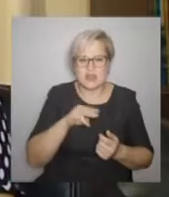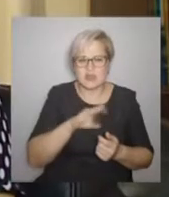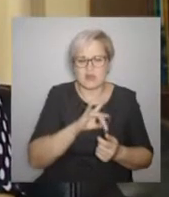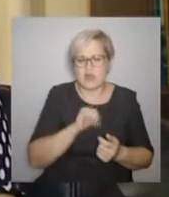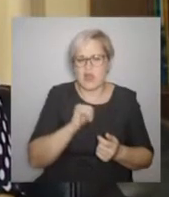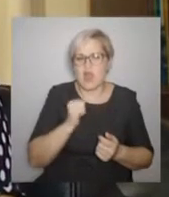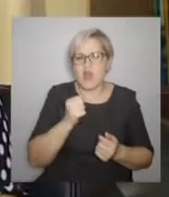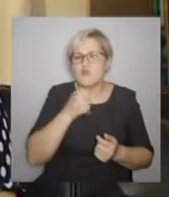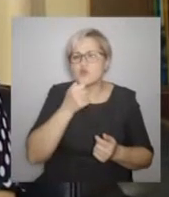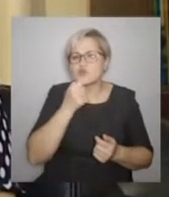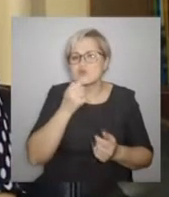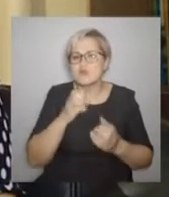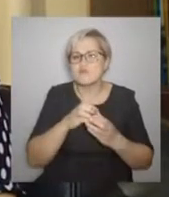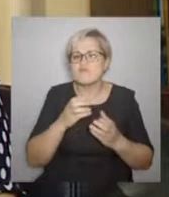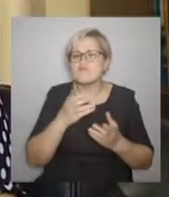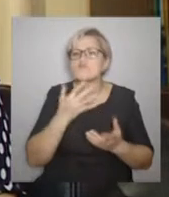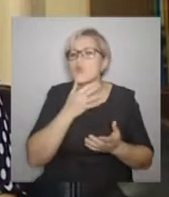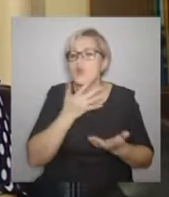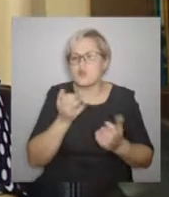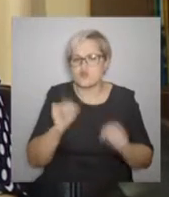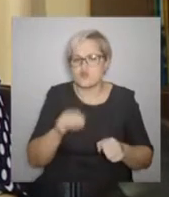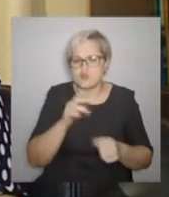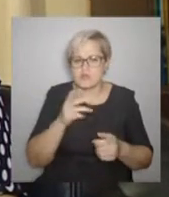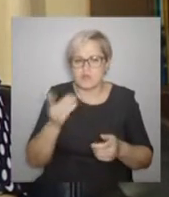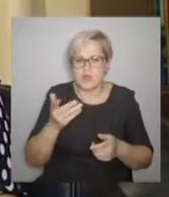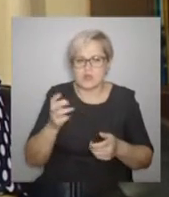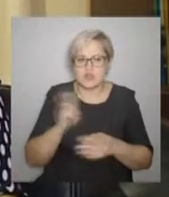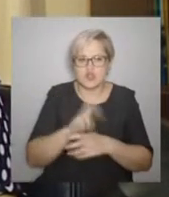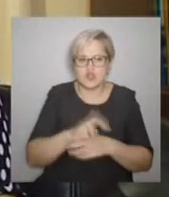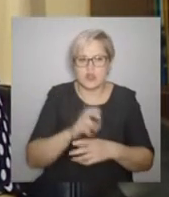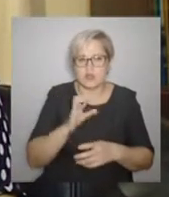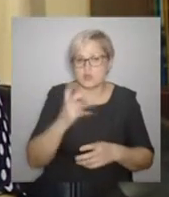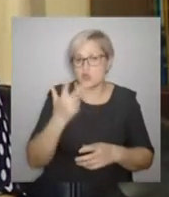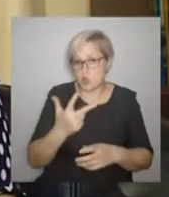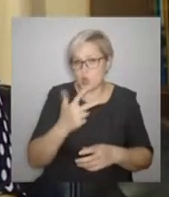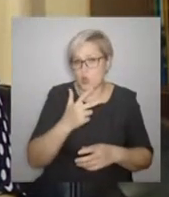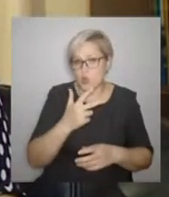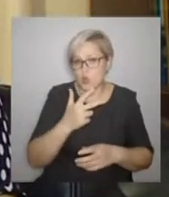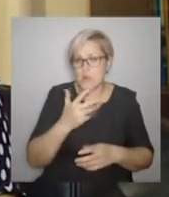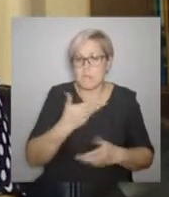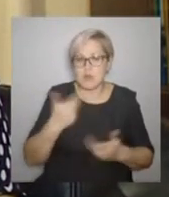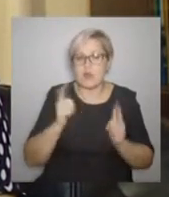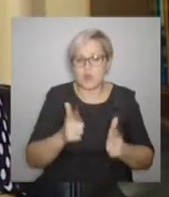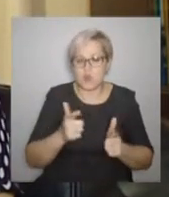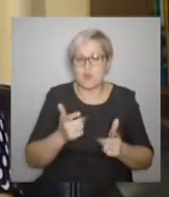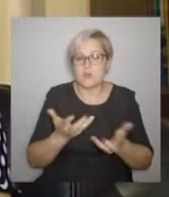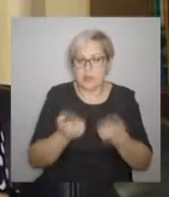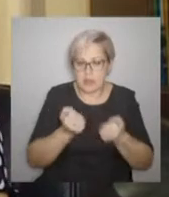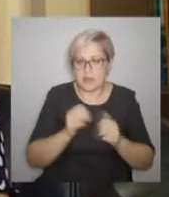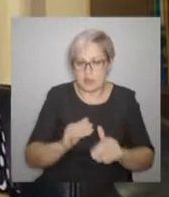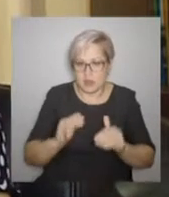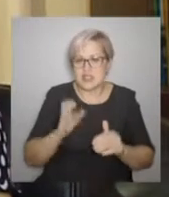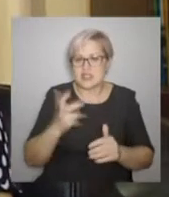и мы только открылись, мы развиваем, нам надо сейчас поработать именно над